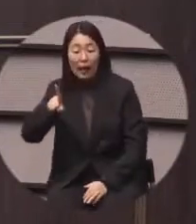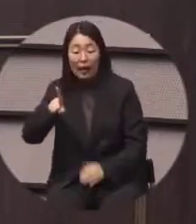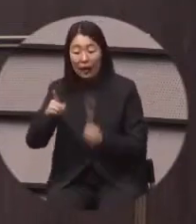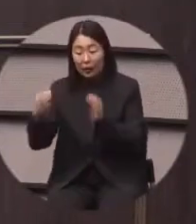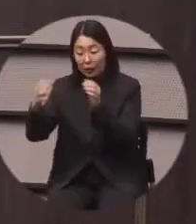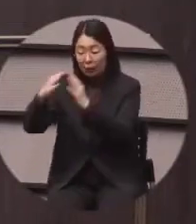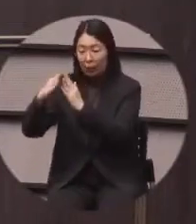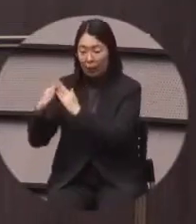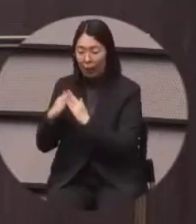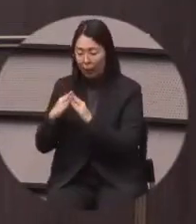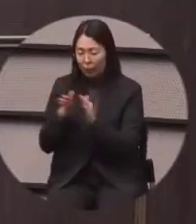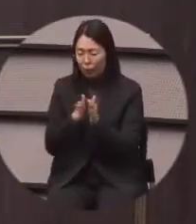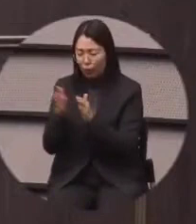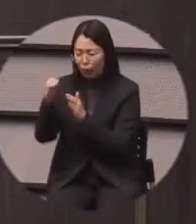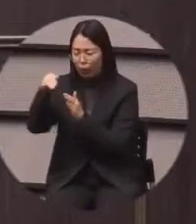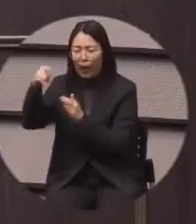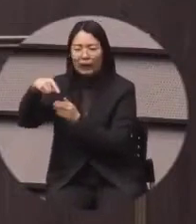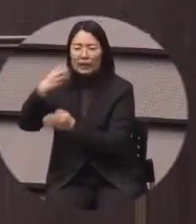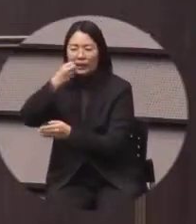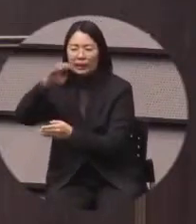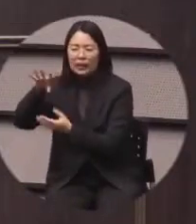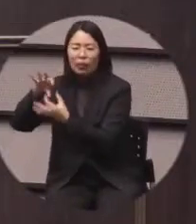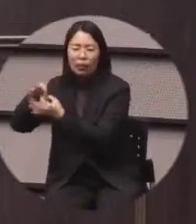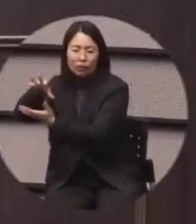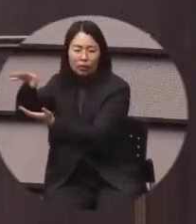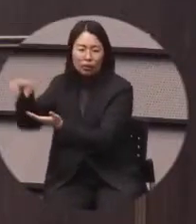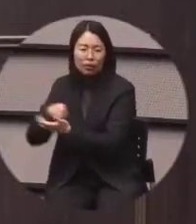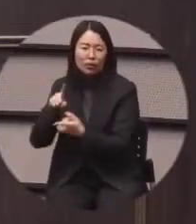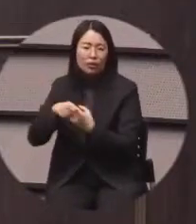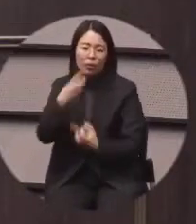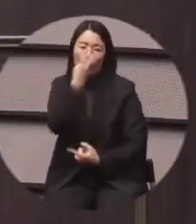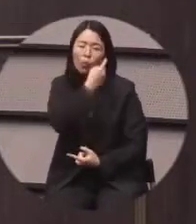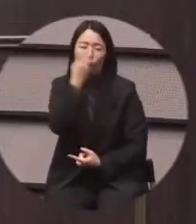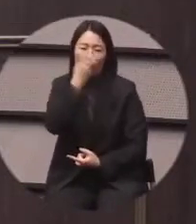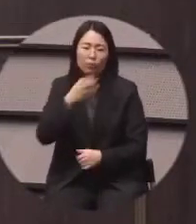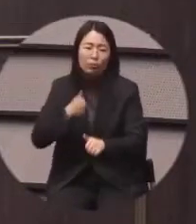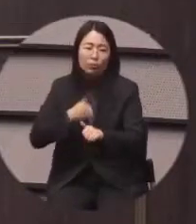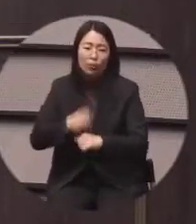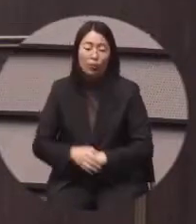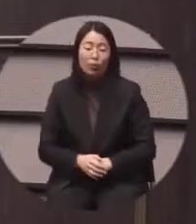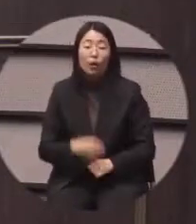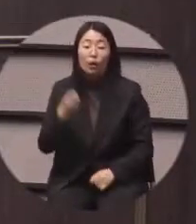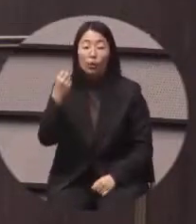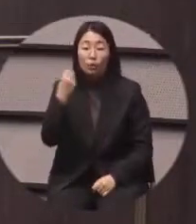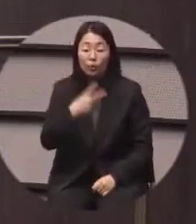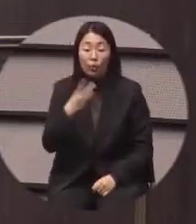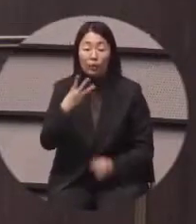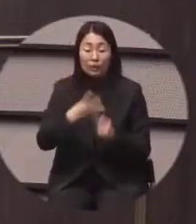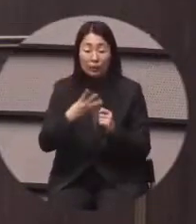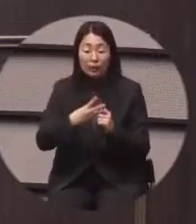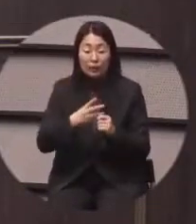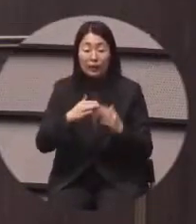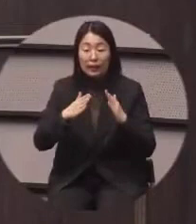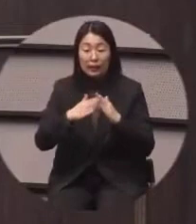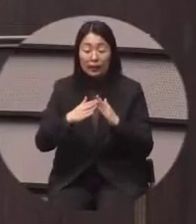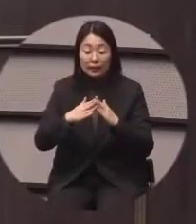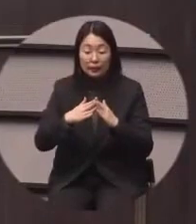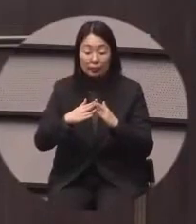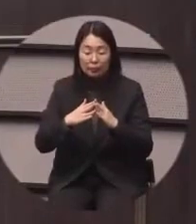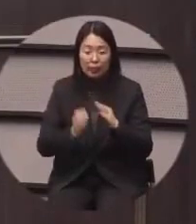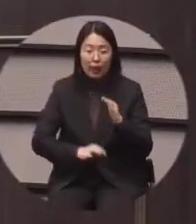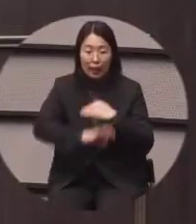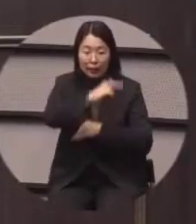운반 계획을 별도로 검토해 주시기 바랍니다. 셋째, 출퇴근 시 인근에 거주하는 시민들에게